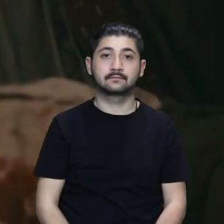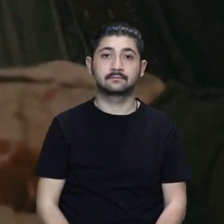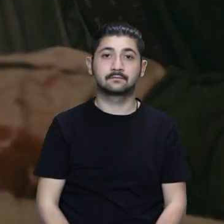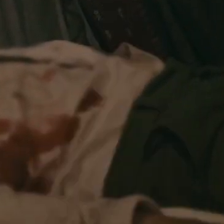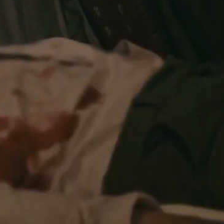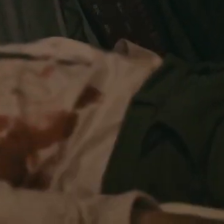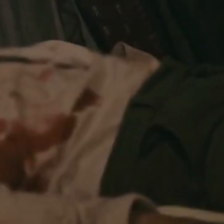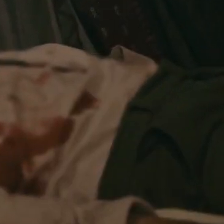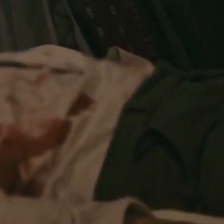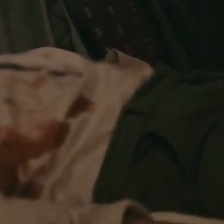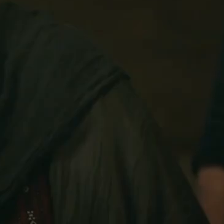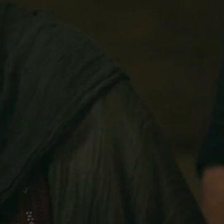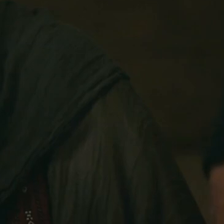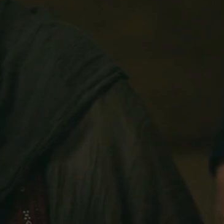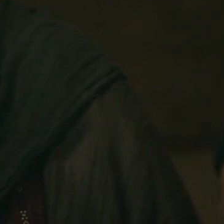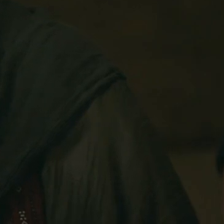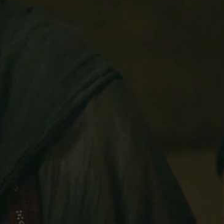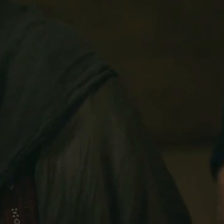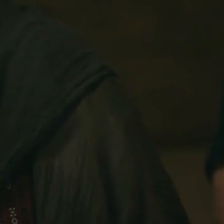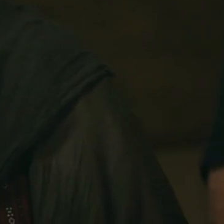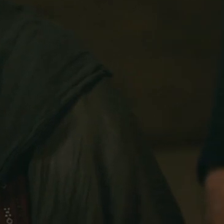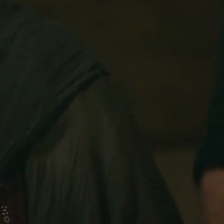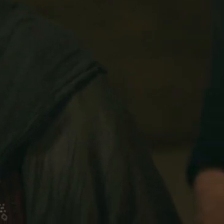kıpırtısız yatan askere bakınca ağlamaklı oldu Efsa.